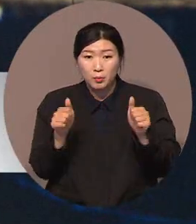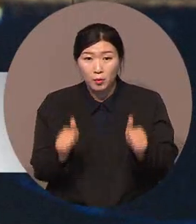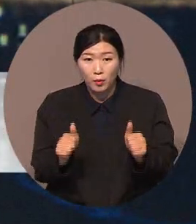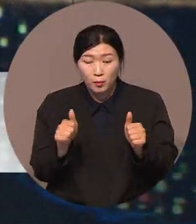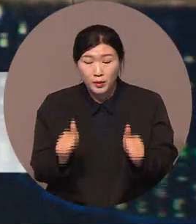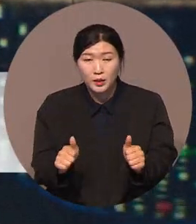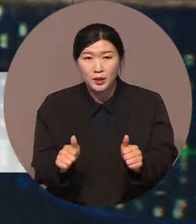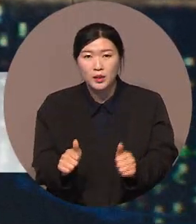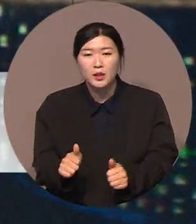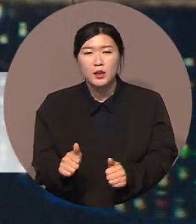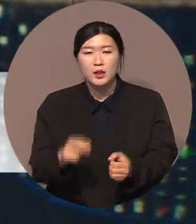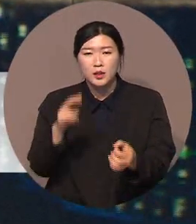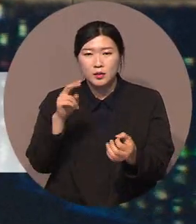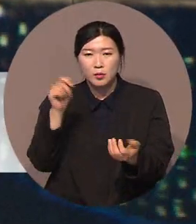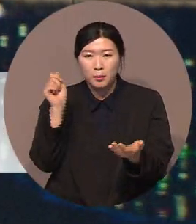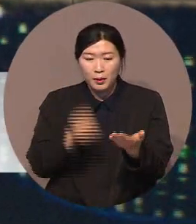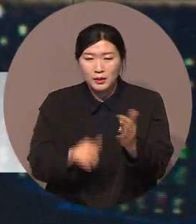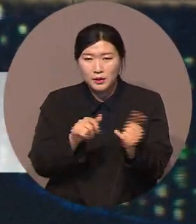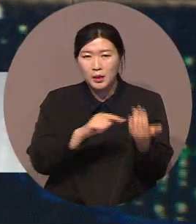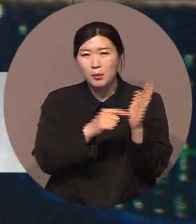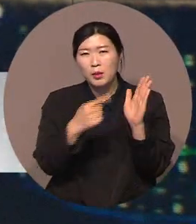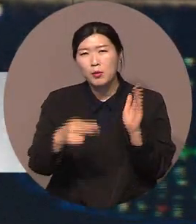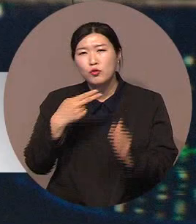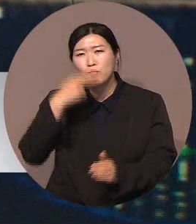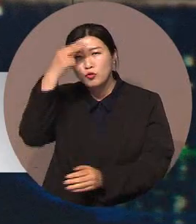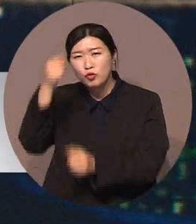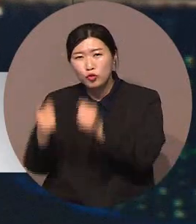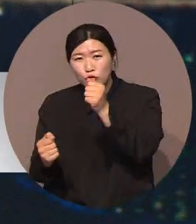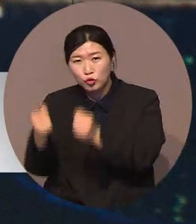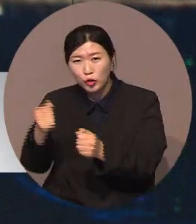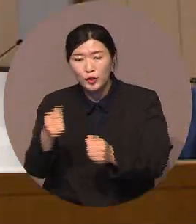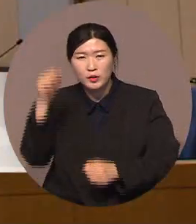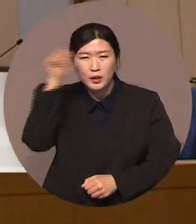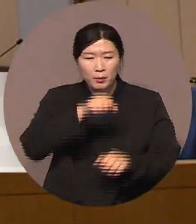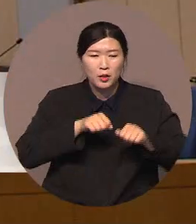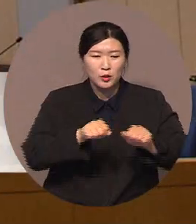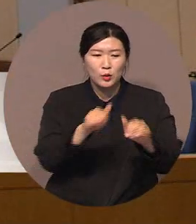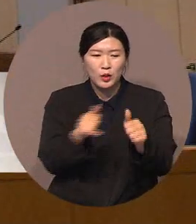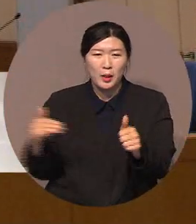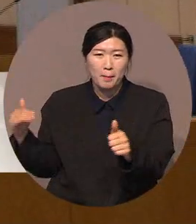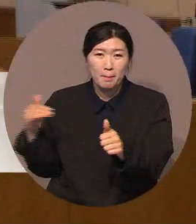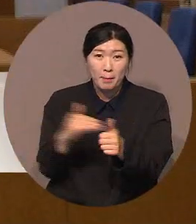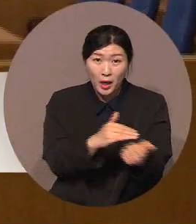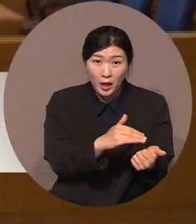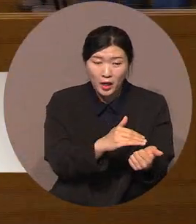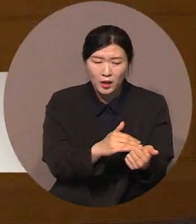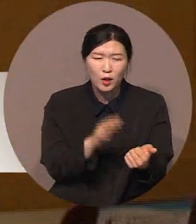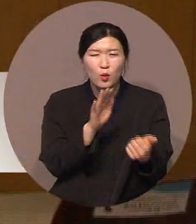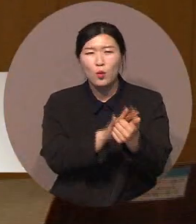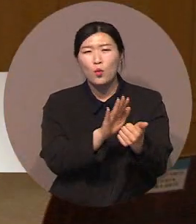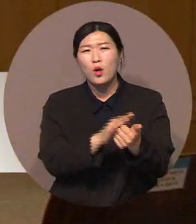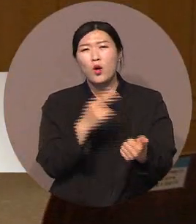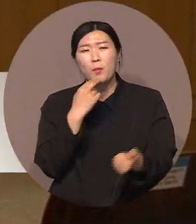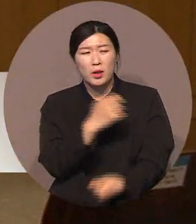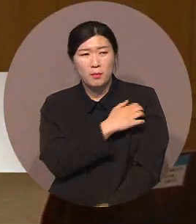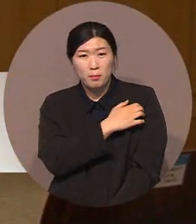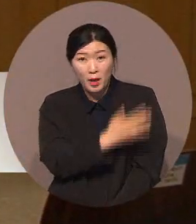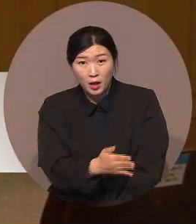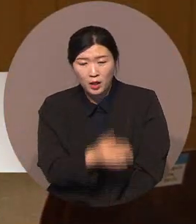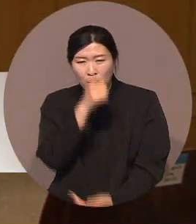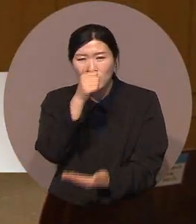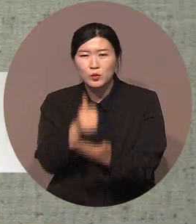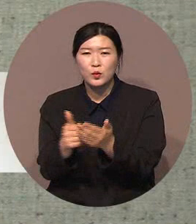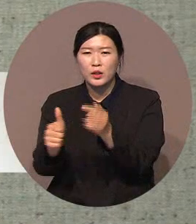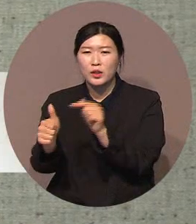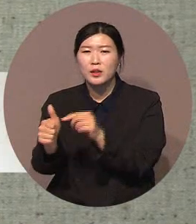형사항소 3부 손현찬 부장판사는 음주운전을 하다 환경미화원을 치고도 응급조치를 하지 않아 숨지게 한